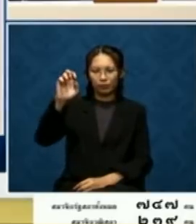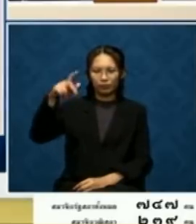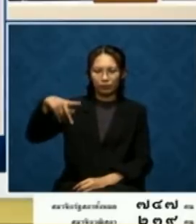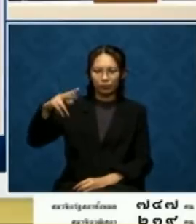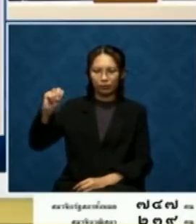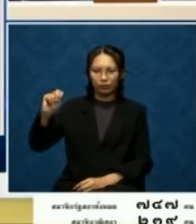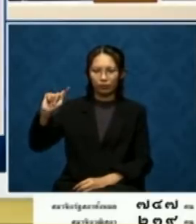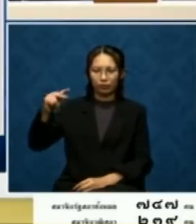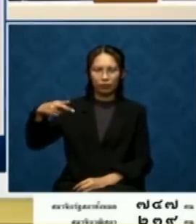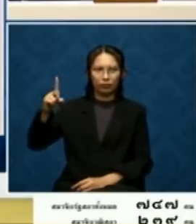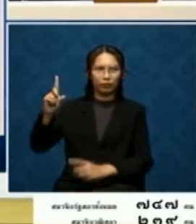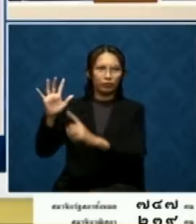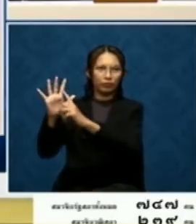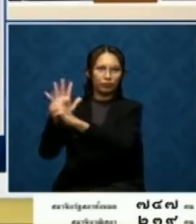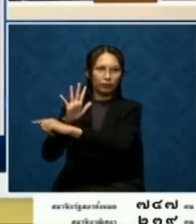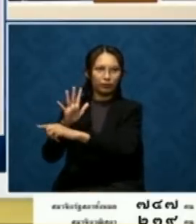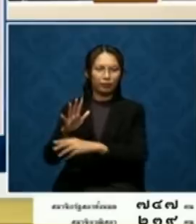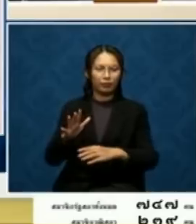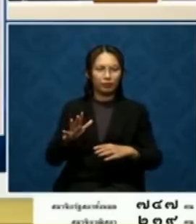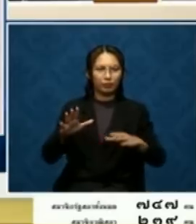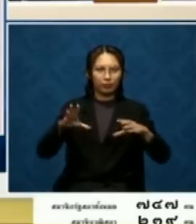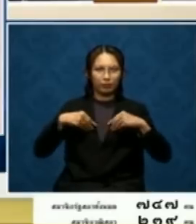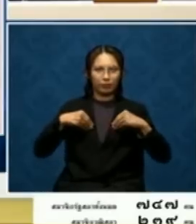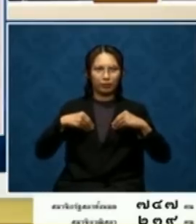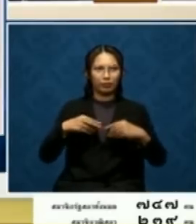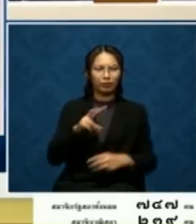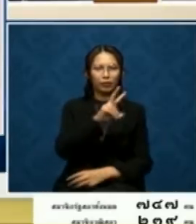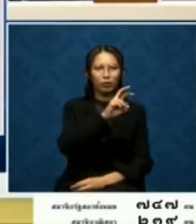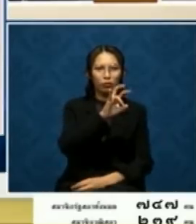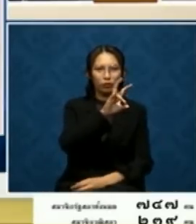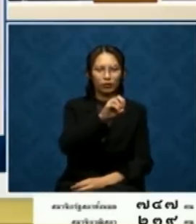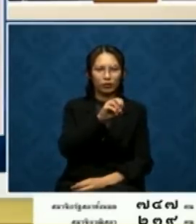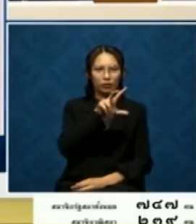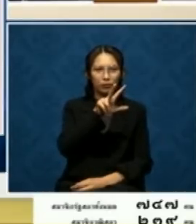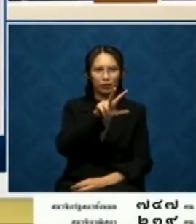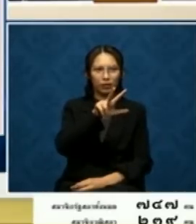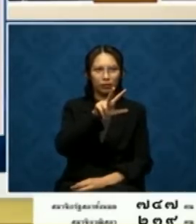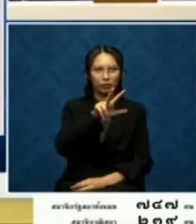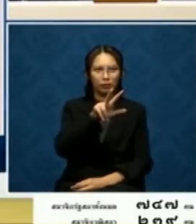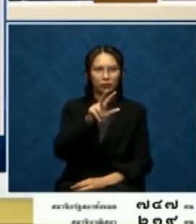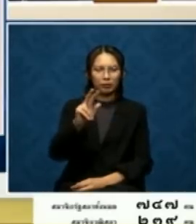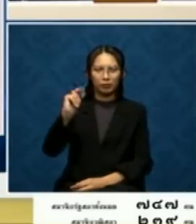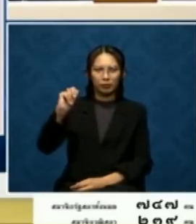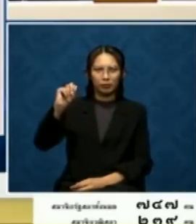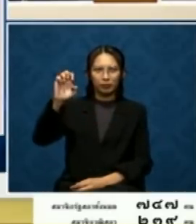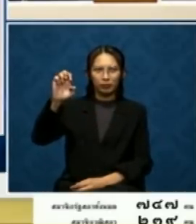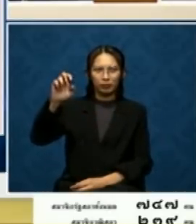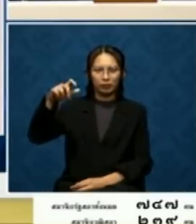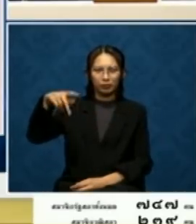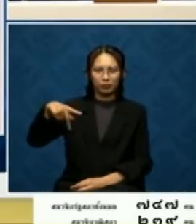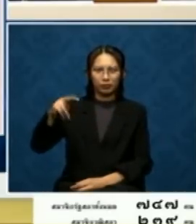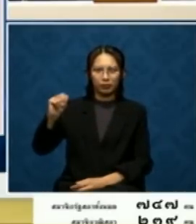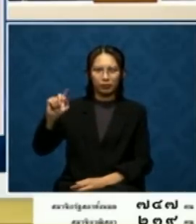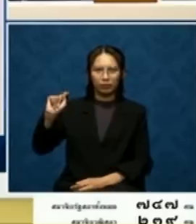คะเสียงเพียงพอที่จะขึ้นสู่ตำแหน่งนายกได้ที่374เสียงตัวนี้โหวตไปแล้ว258คนด้วยกันนะคะอ่ะก็เ